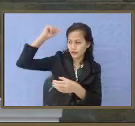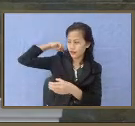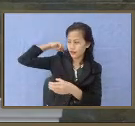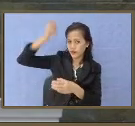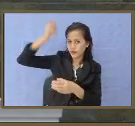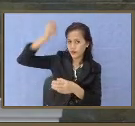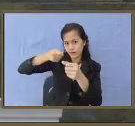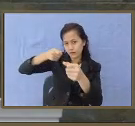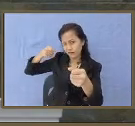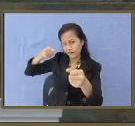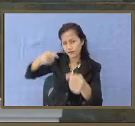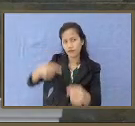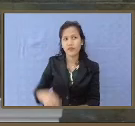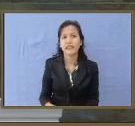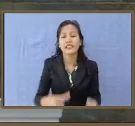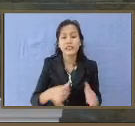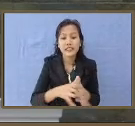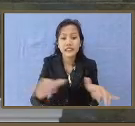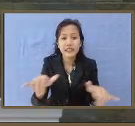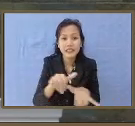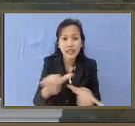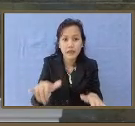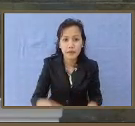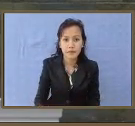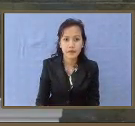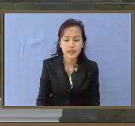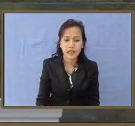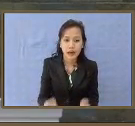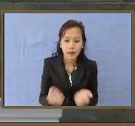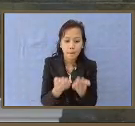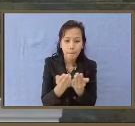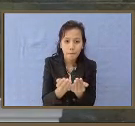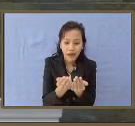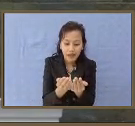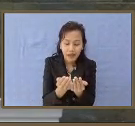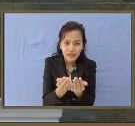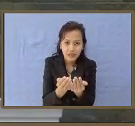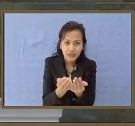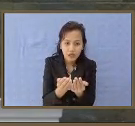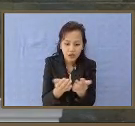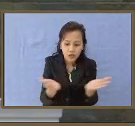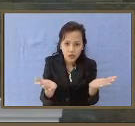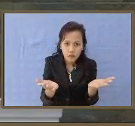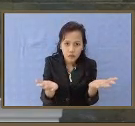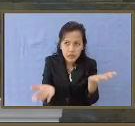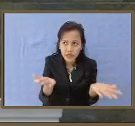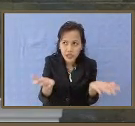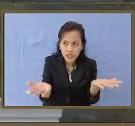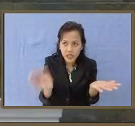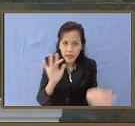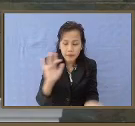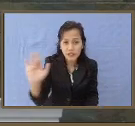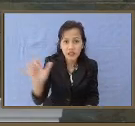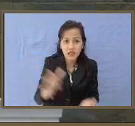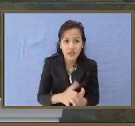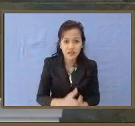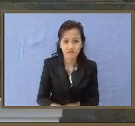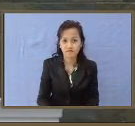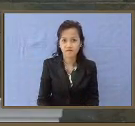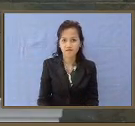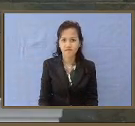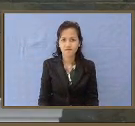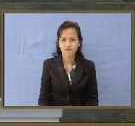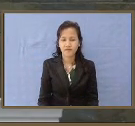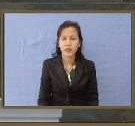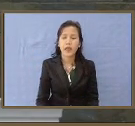It's very strong word, mga kapatid. Except the Lord, there's no other way. Okay? Other than that, mga